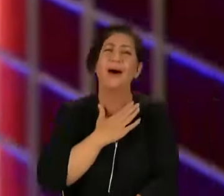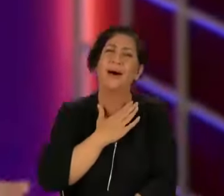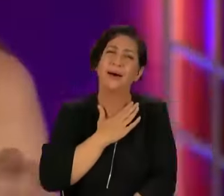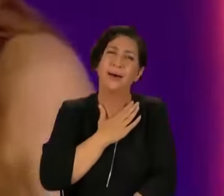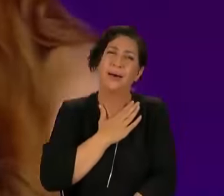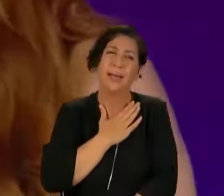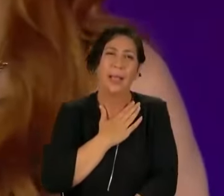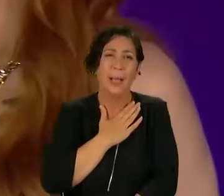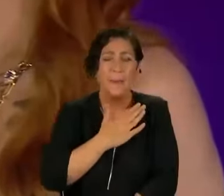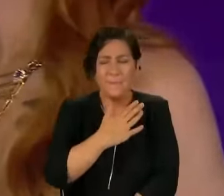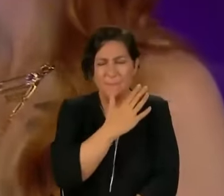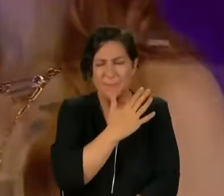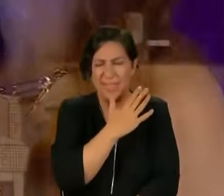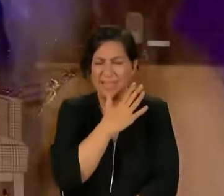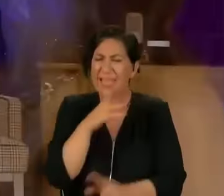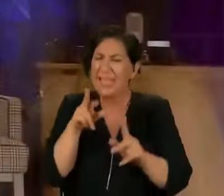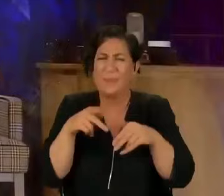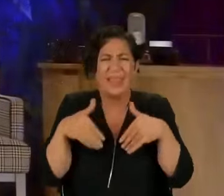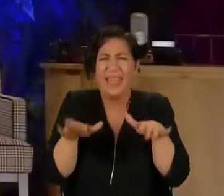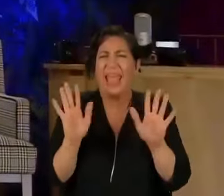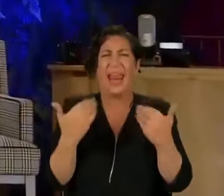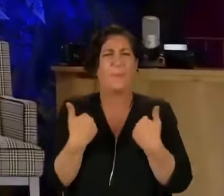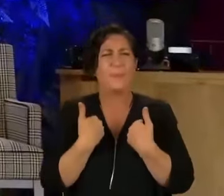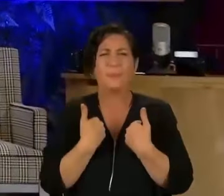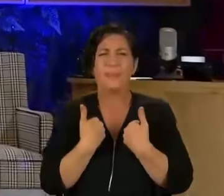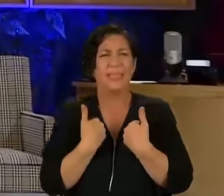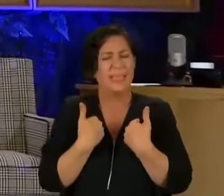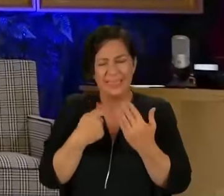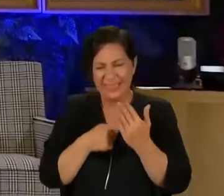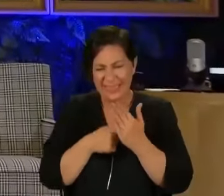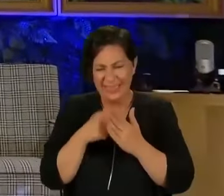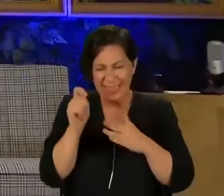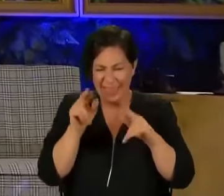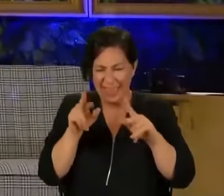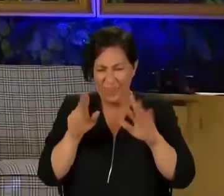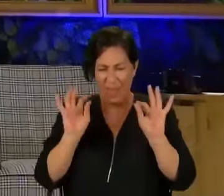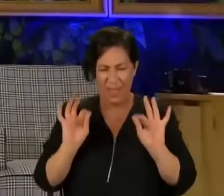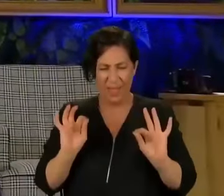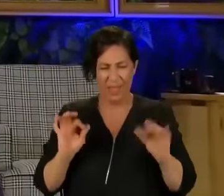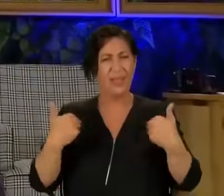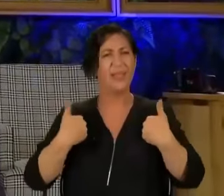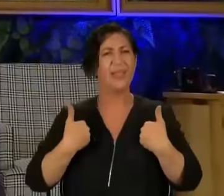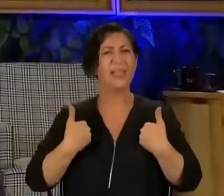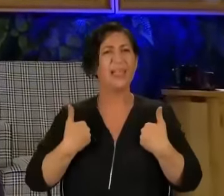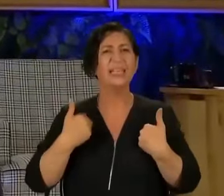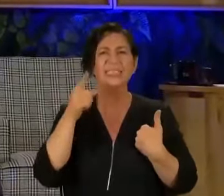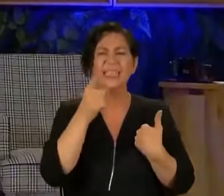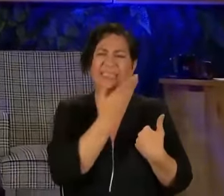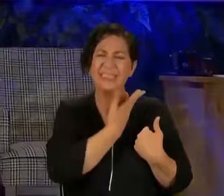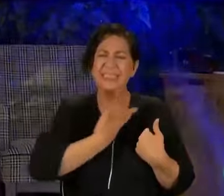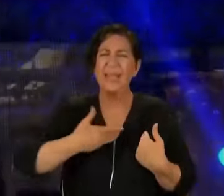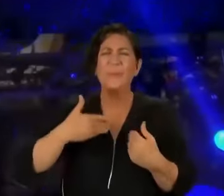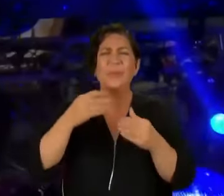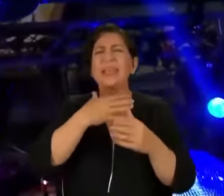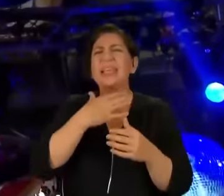yalnızlığa, bildiğin gibi değilim, sildiğin gibiyim hala. Seni